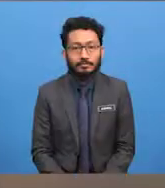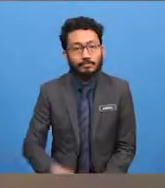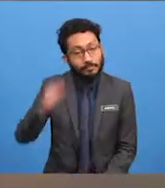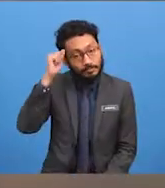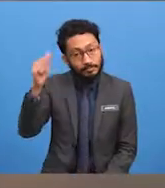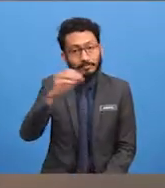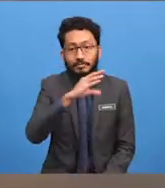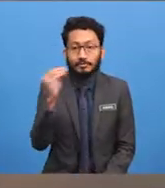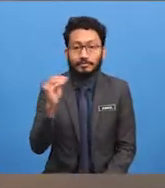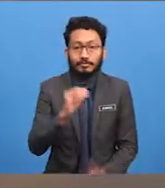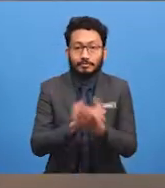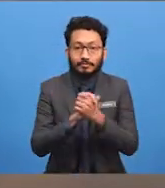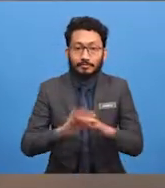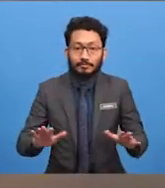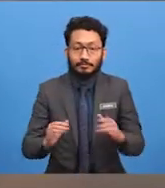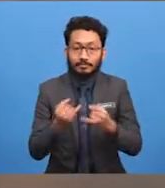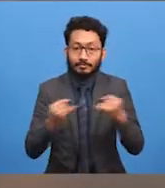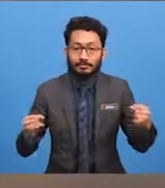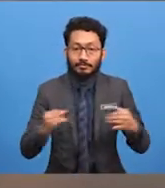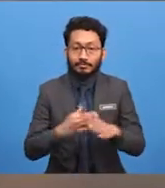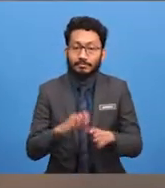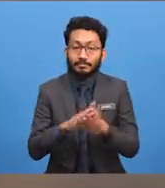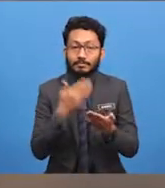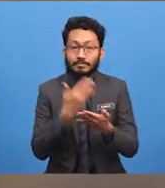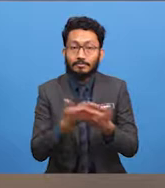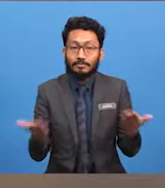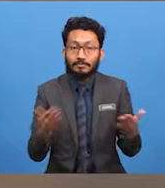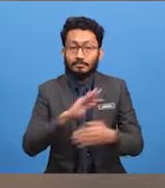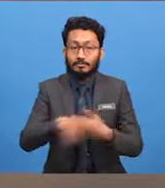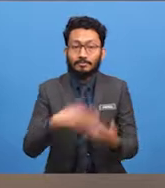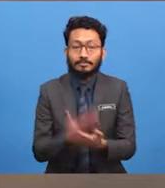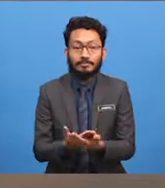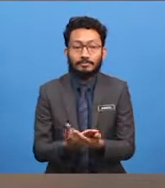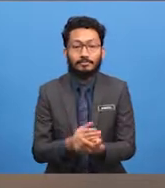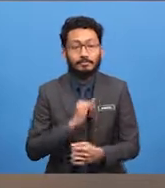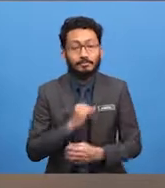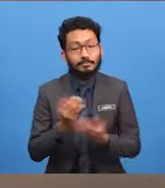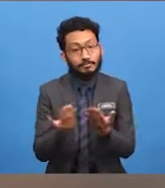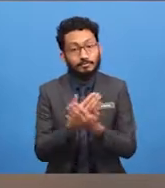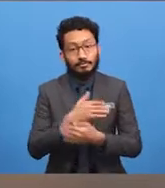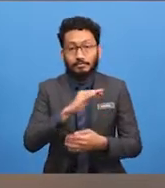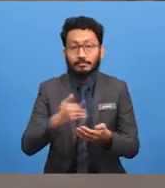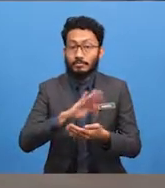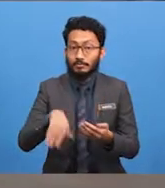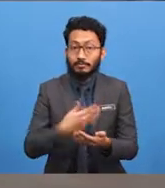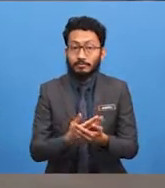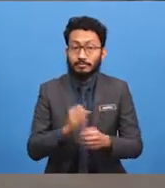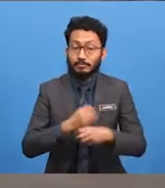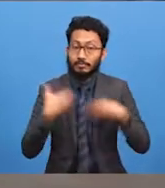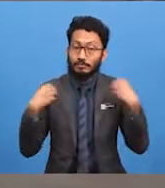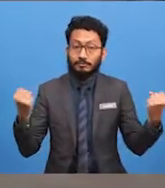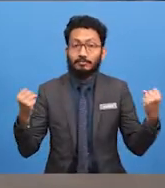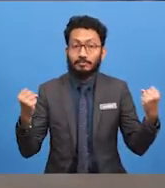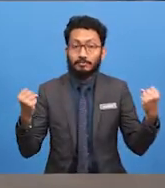Assalamualaikum dan salam sejahtera. Apa khabar semua? Saya doakan pelajar-pelajar dalam keadaan sihat dan ceria selalu.